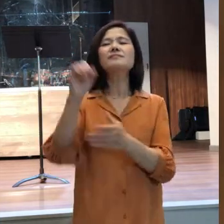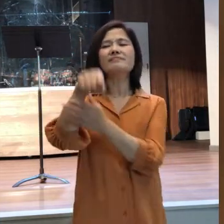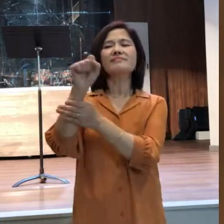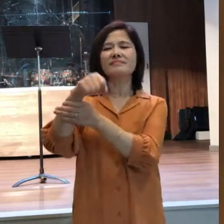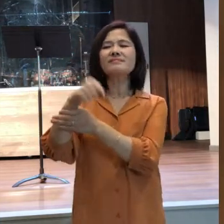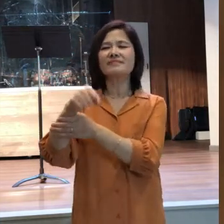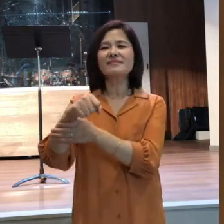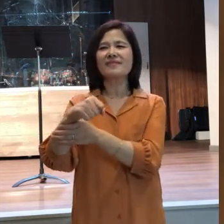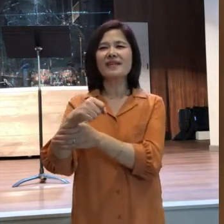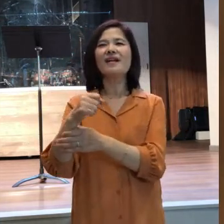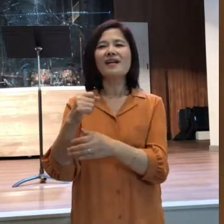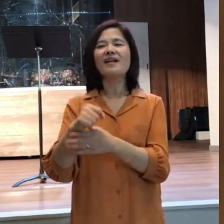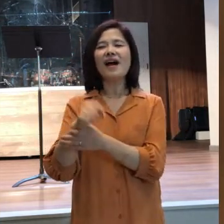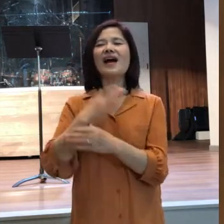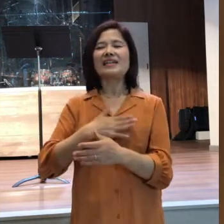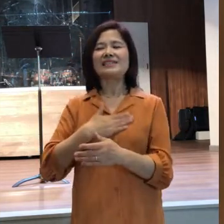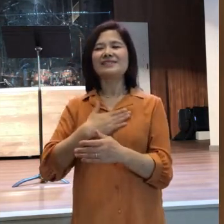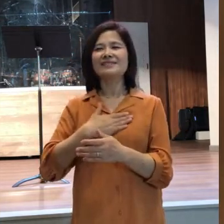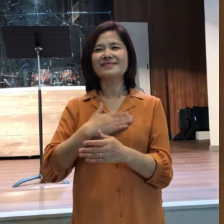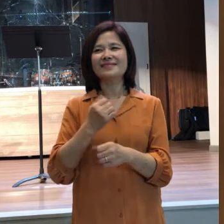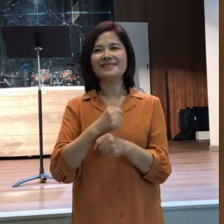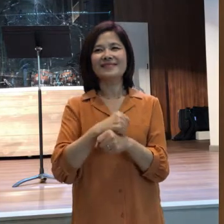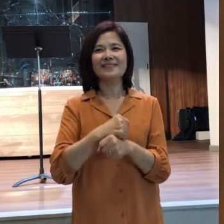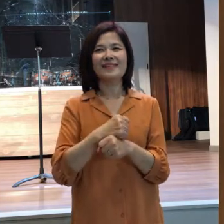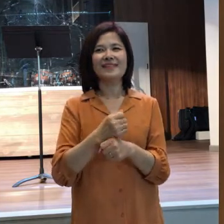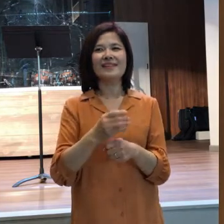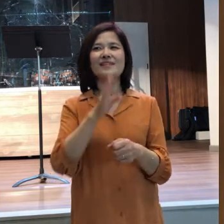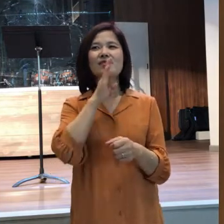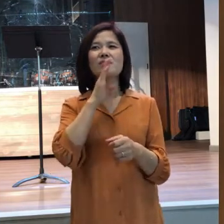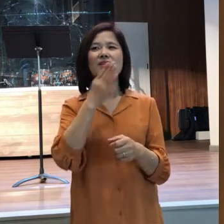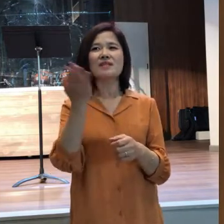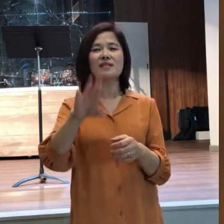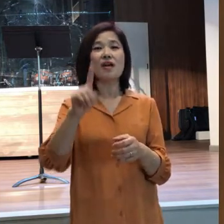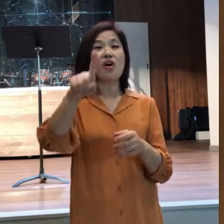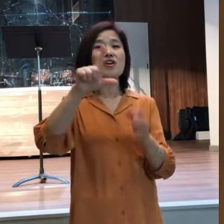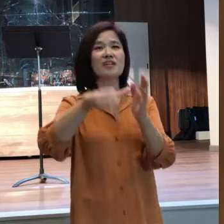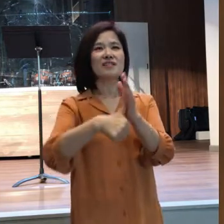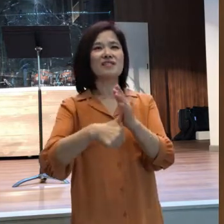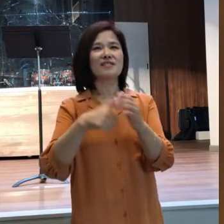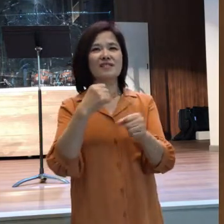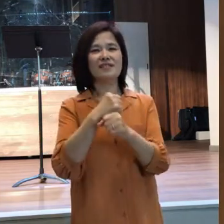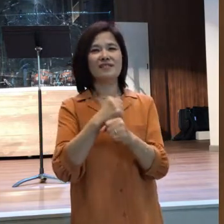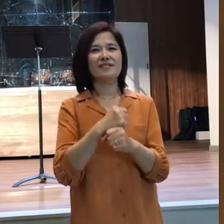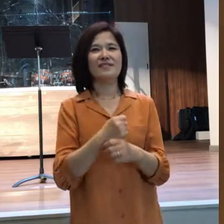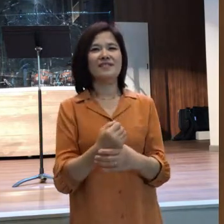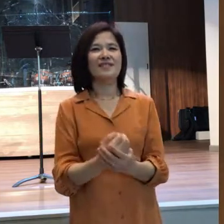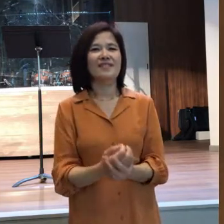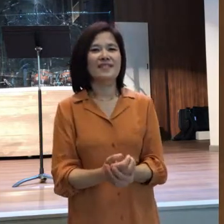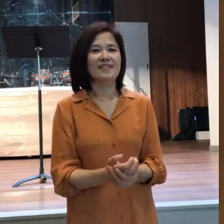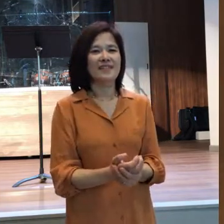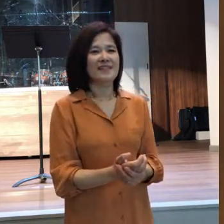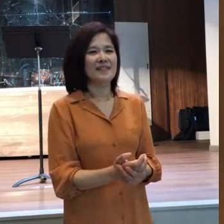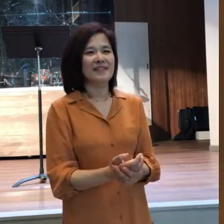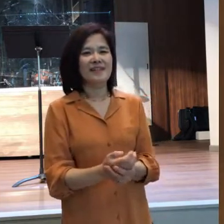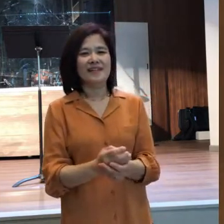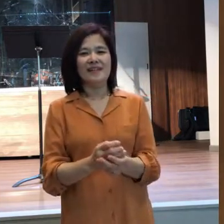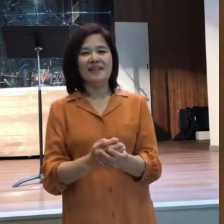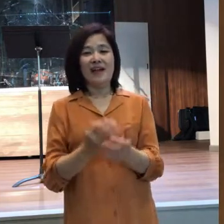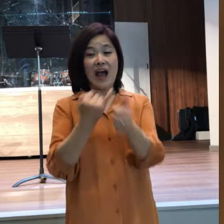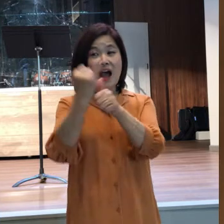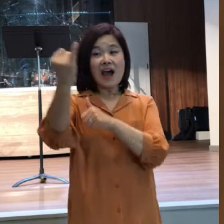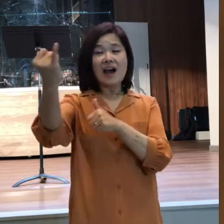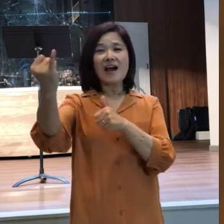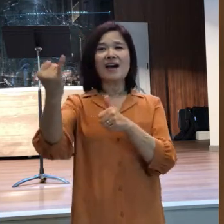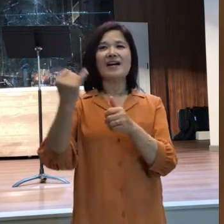그렇구나. 그렇구나. 그러시면 돼. 거기서부터 진도가 나가면 안 돼요. 여러분,